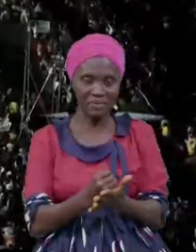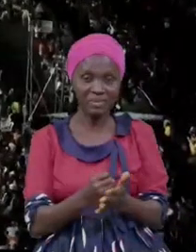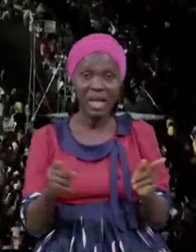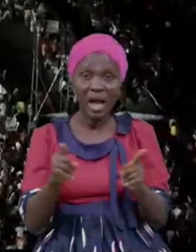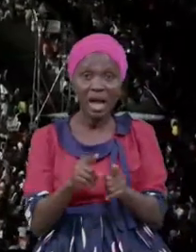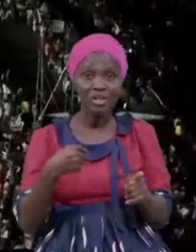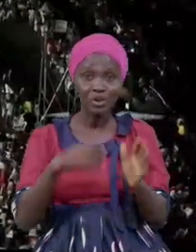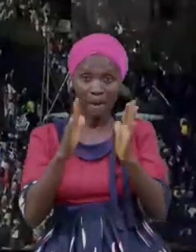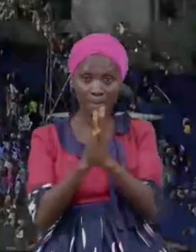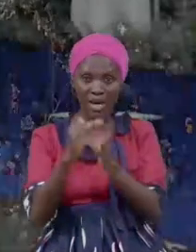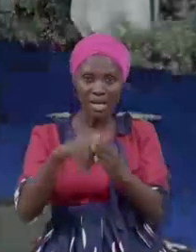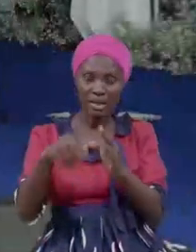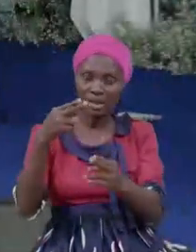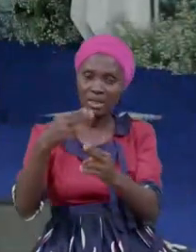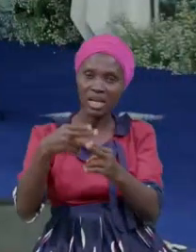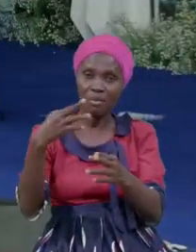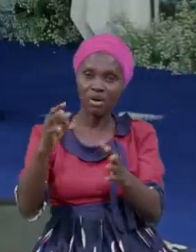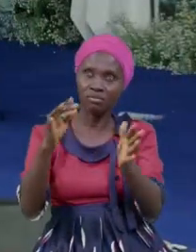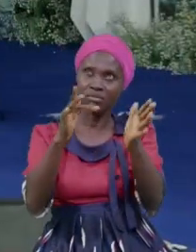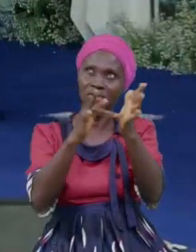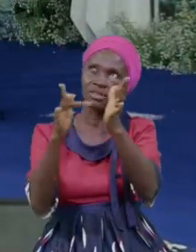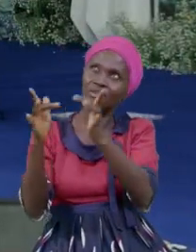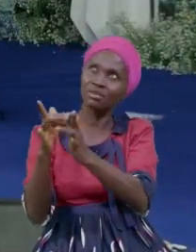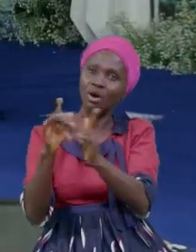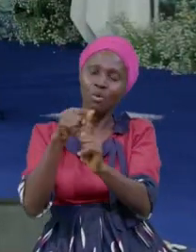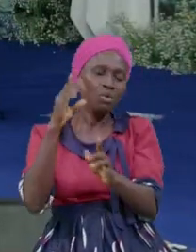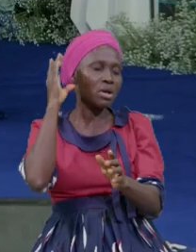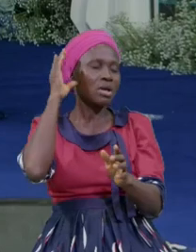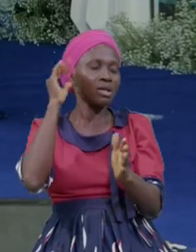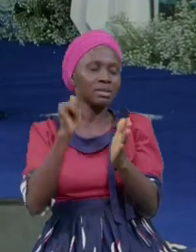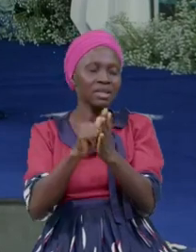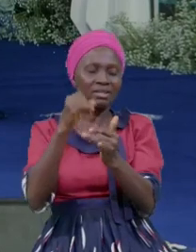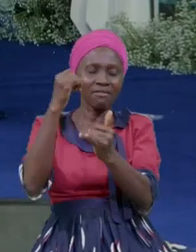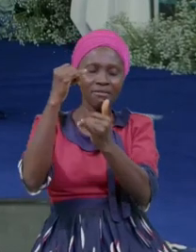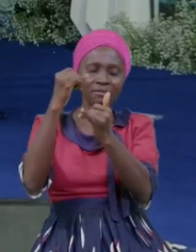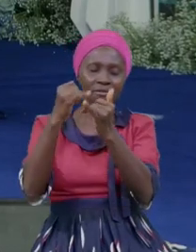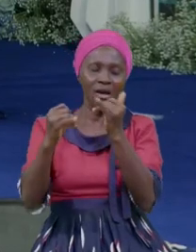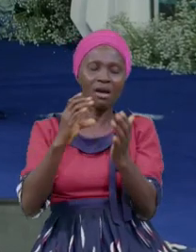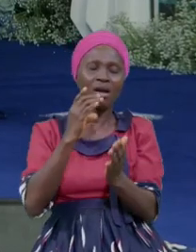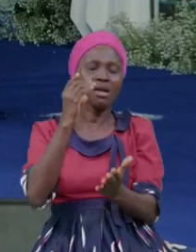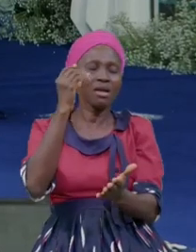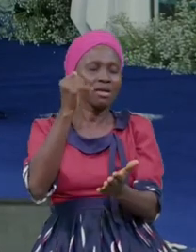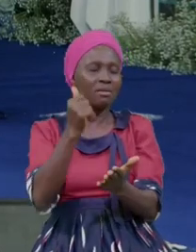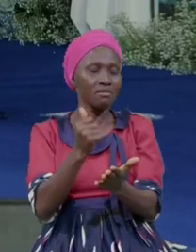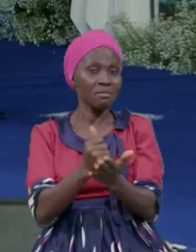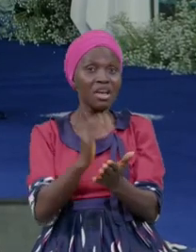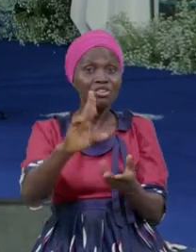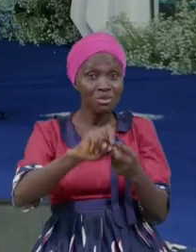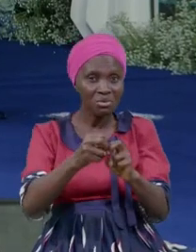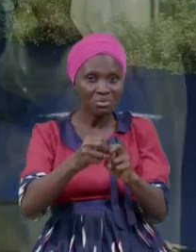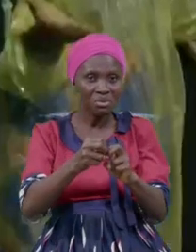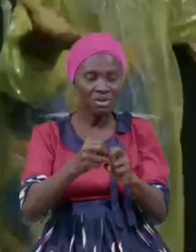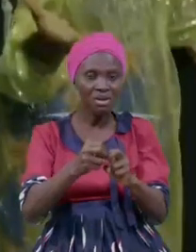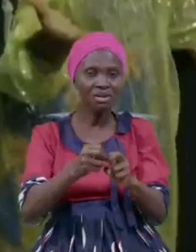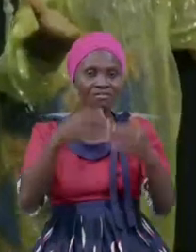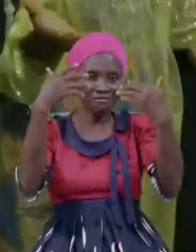Et comme nous prions au nom de Jésus, quand nous entendrons ce dernier « Amen », ton problème ou